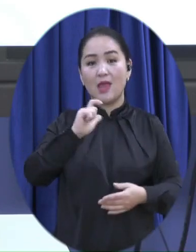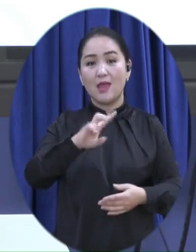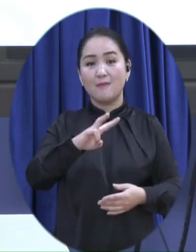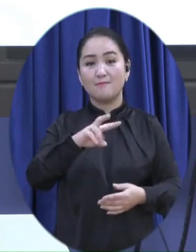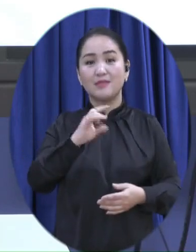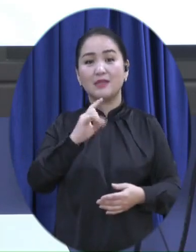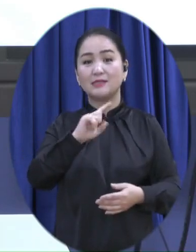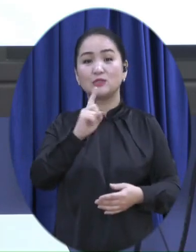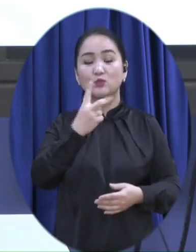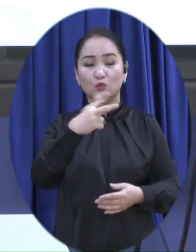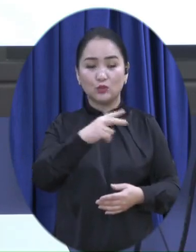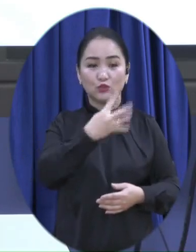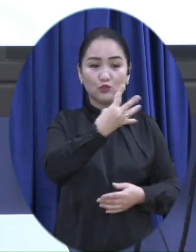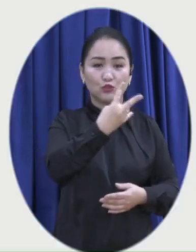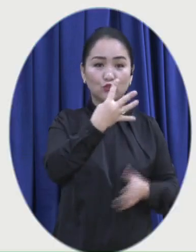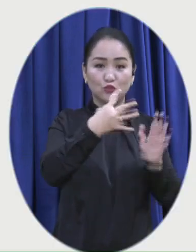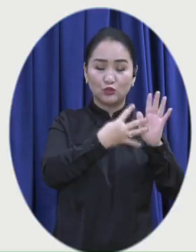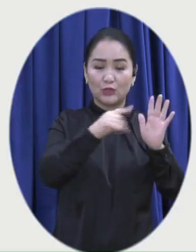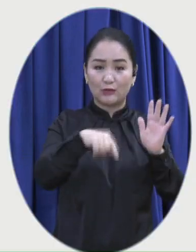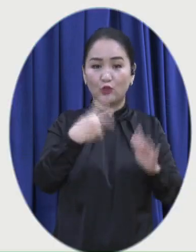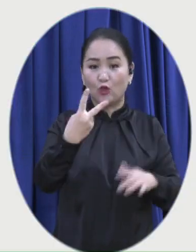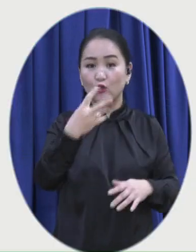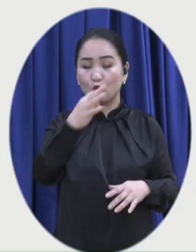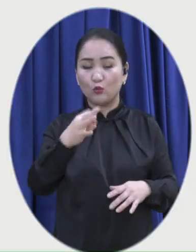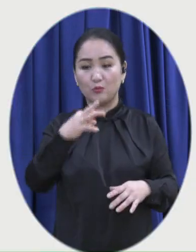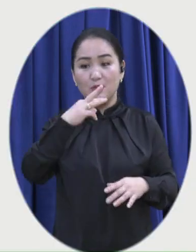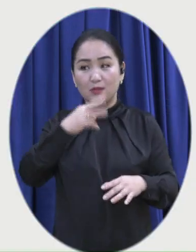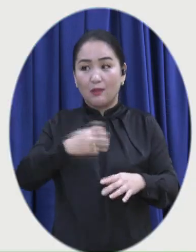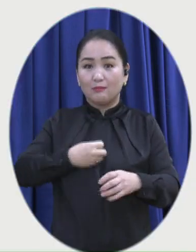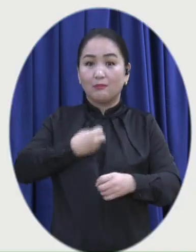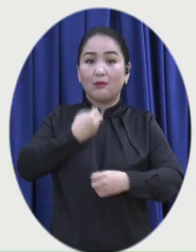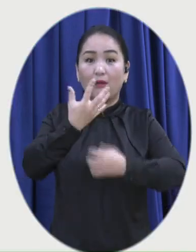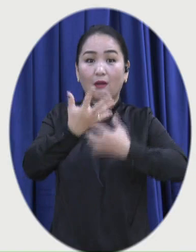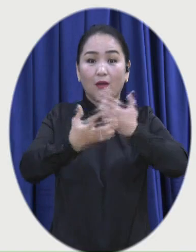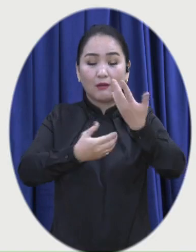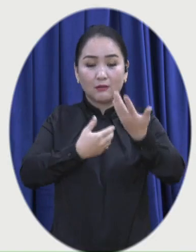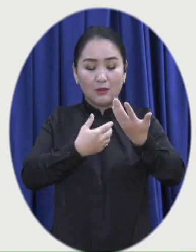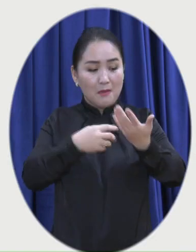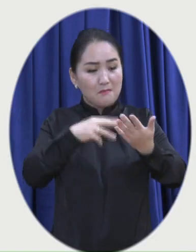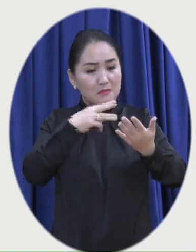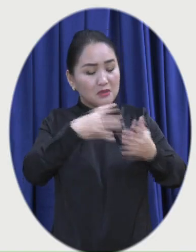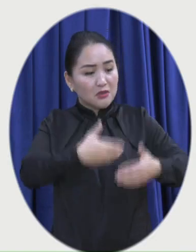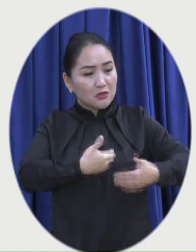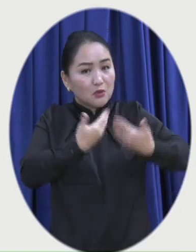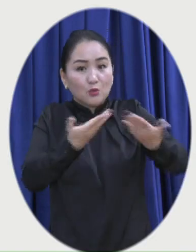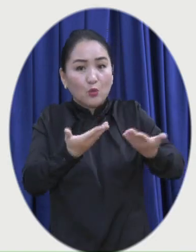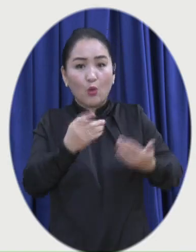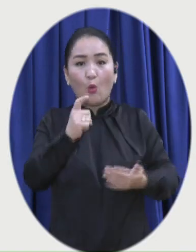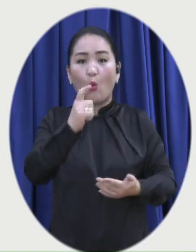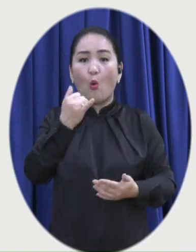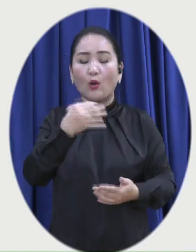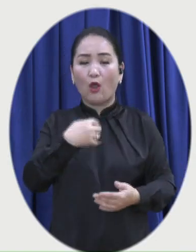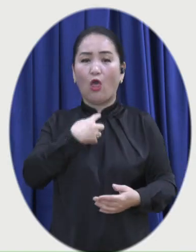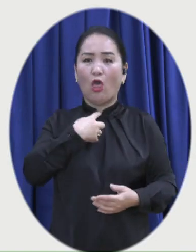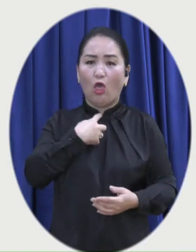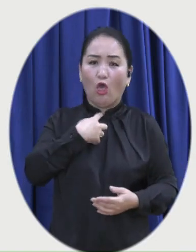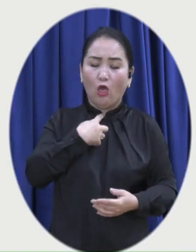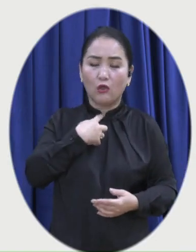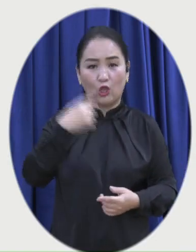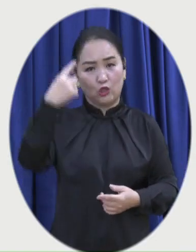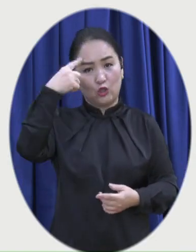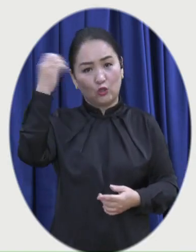нь бол эмнэлэг зүйн шинж тэмдэг илэрсэн. За гол илэрч байгаа шинж тэмдэг бол хуурай ханиалгах, толгоо өвдөх,